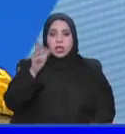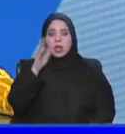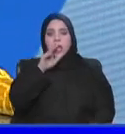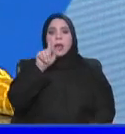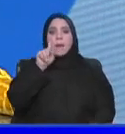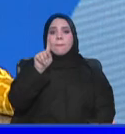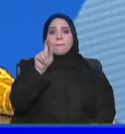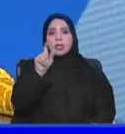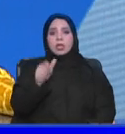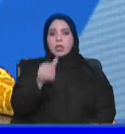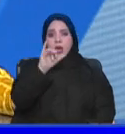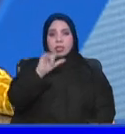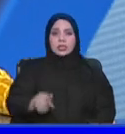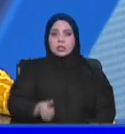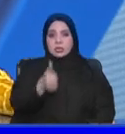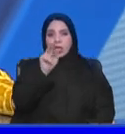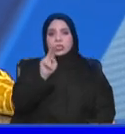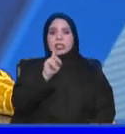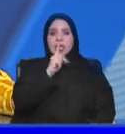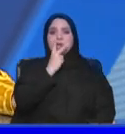العام 2022